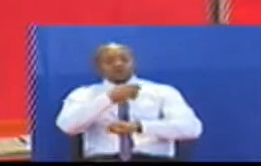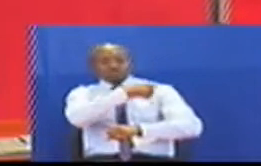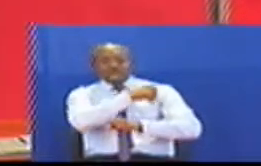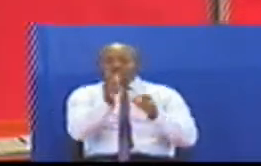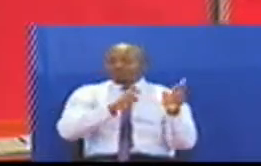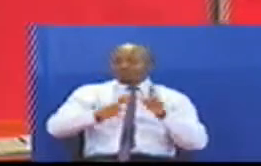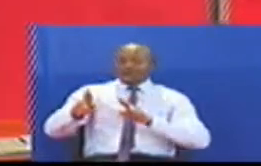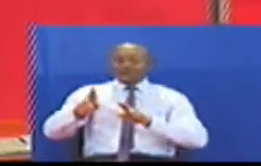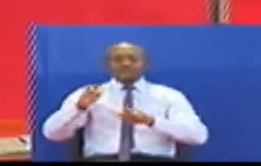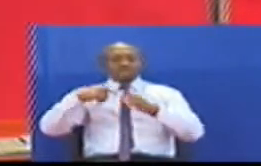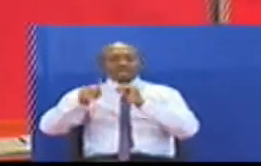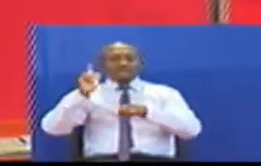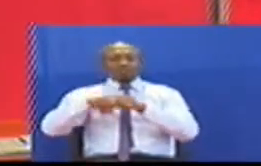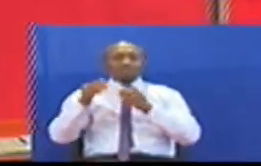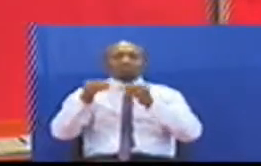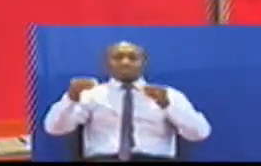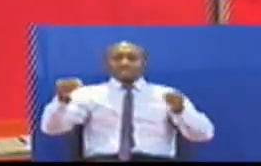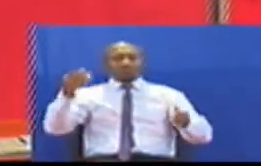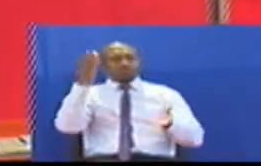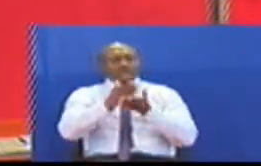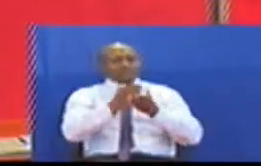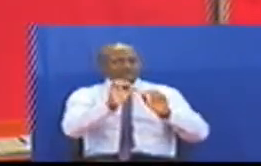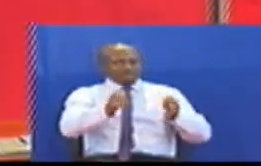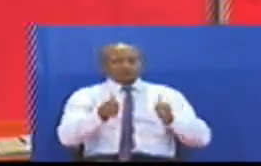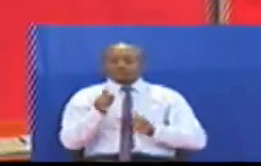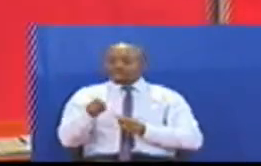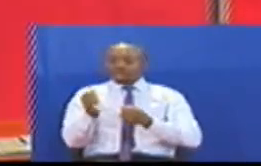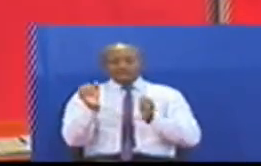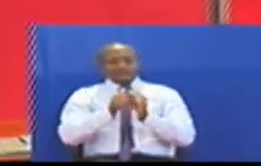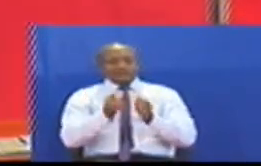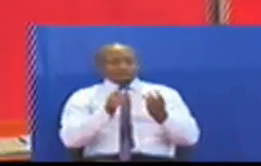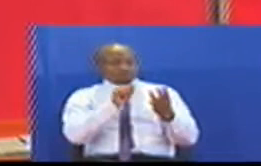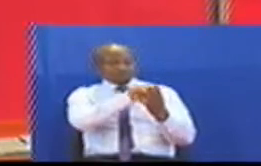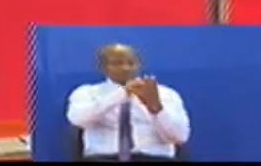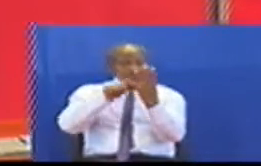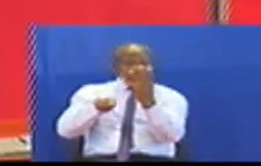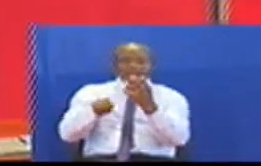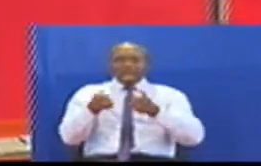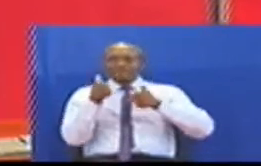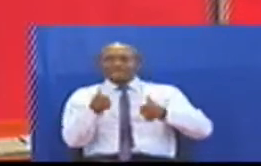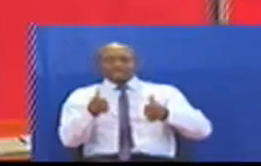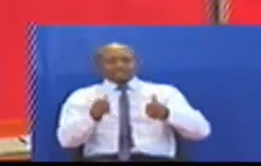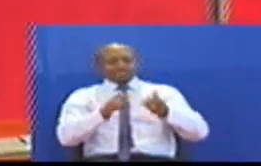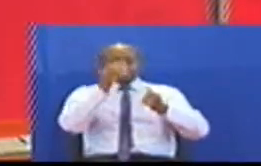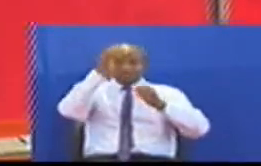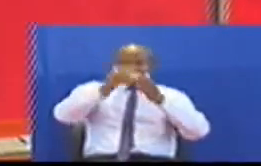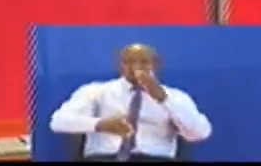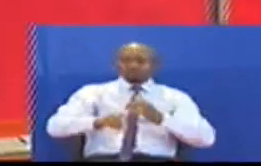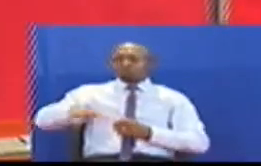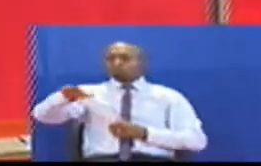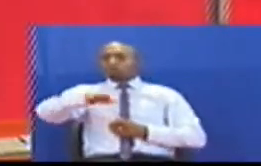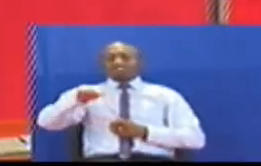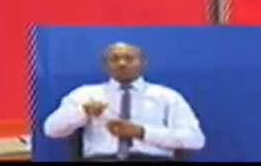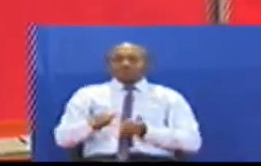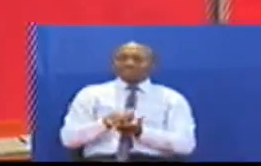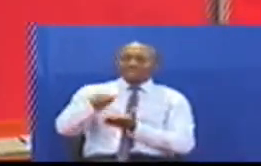imekaa katika kipindi kirefu sana. Hayo ni baadhi ya mambo aliyokuwa ameahidi. Na jambo la mwisho lilikuwa ni swala la uwanja wa ndege.